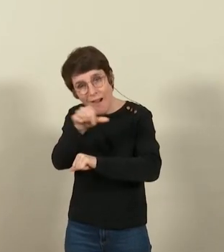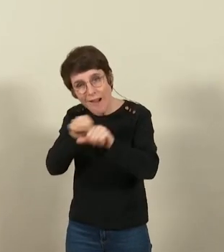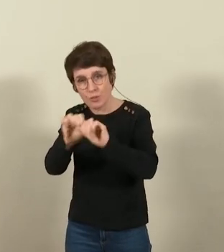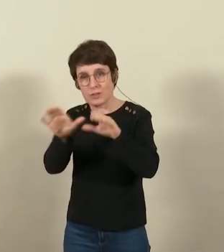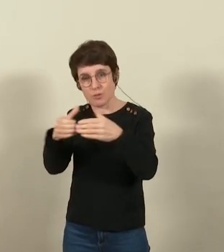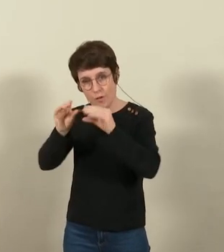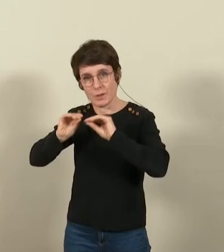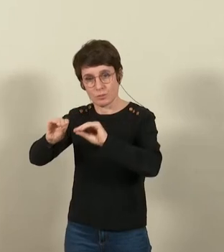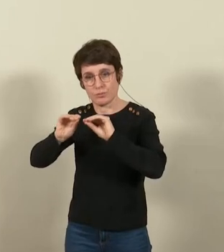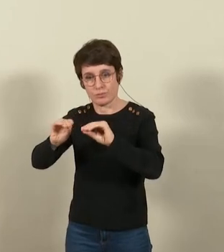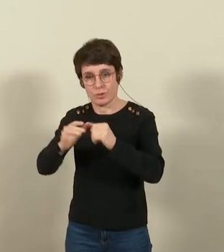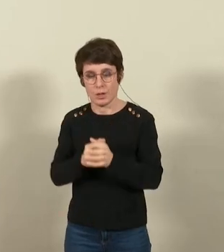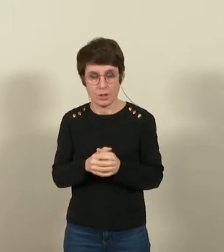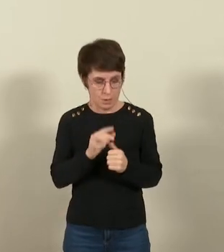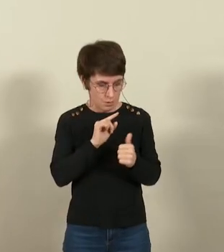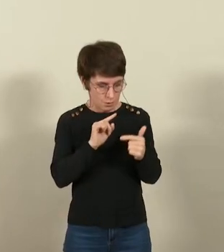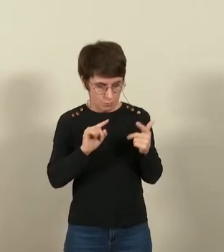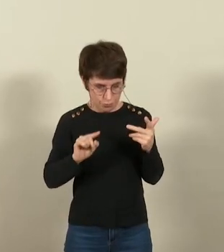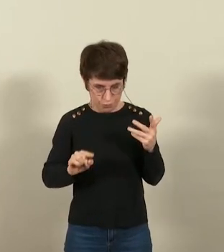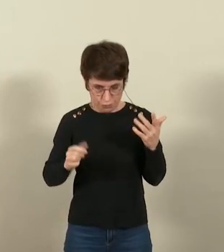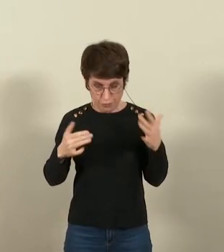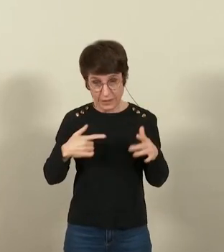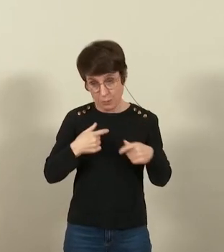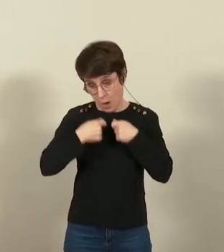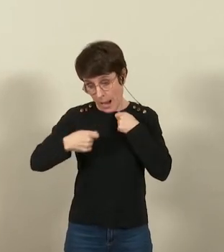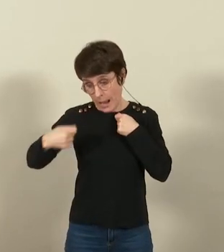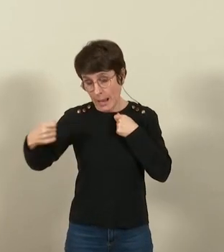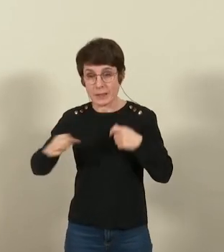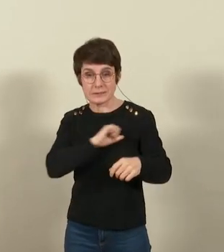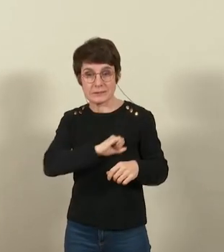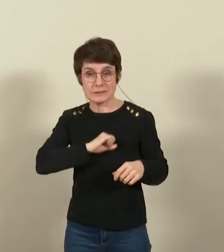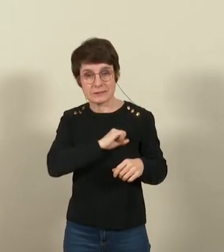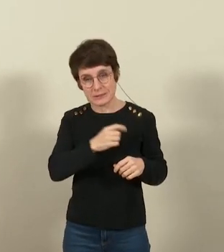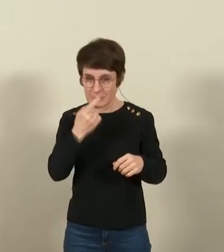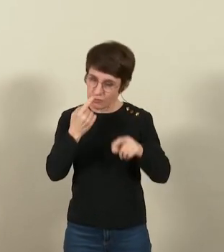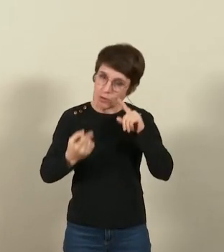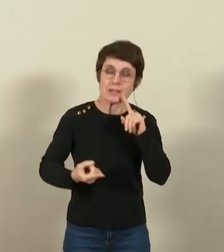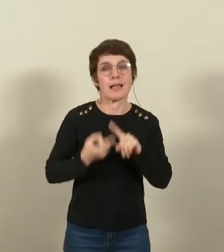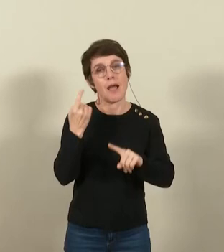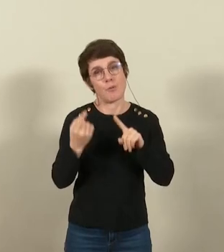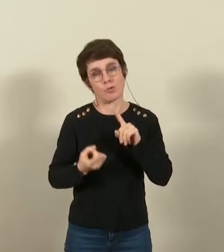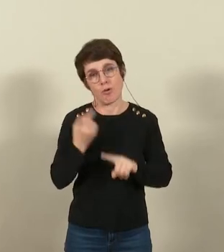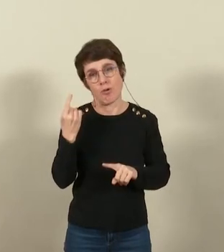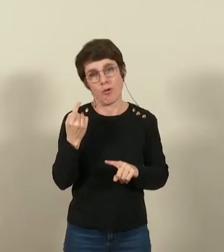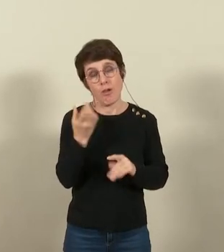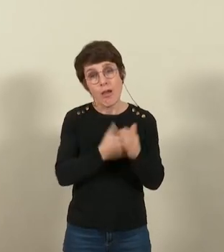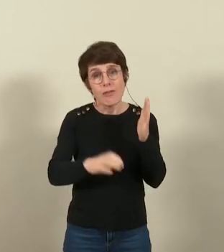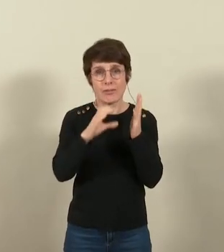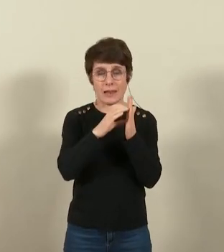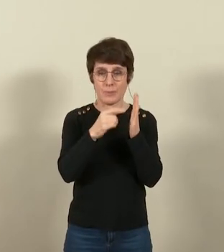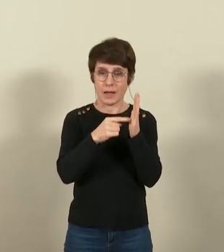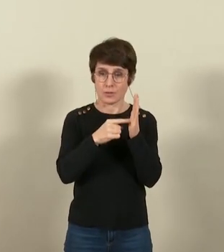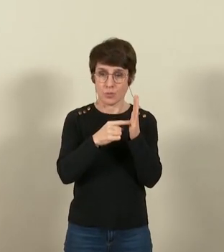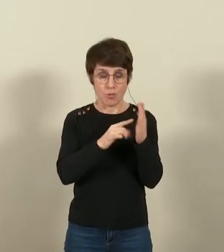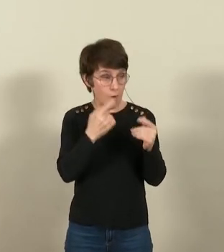euh je crois que j'ai fait à peu près le tour j'étais un peu longue désolé mais ça me paraît quand même important que sur ces délibérations pour une fois on a plutôt des